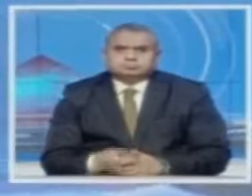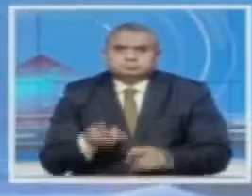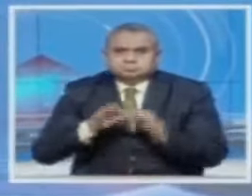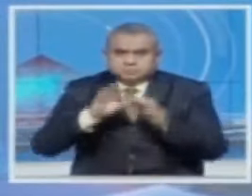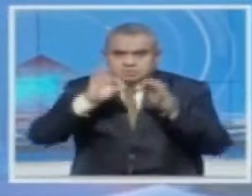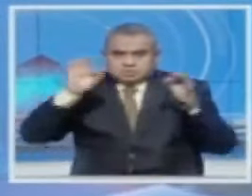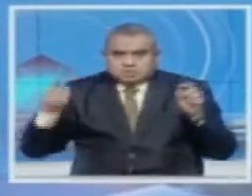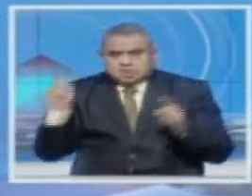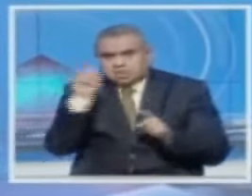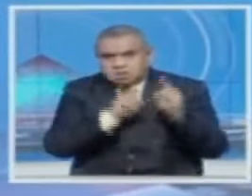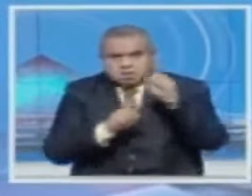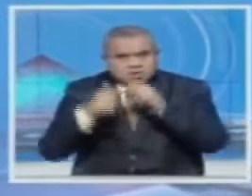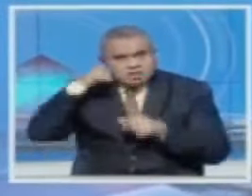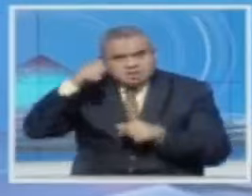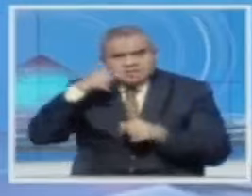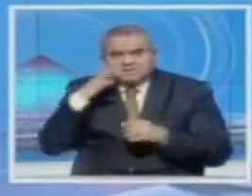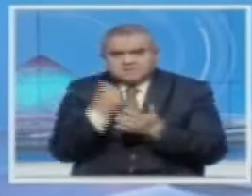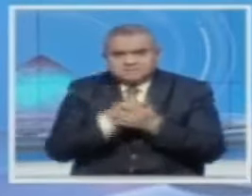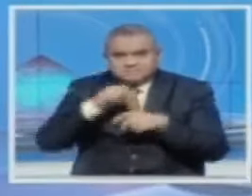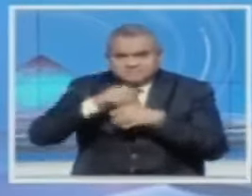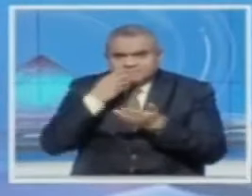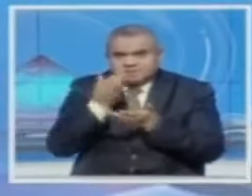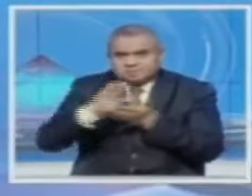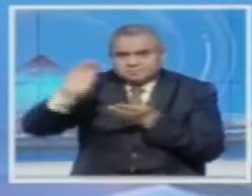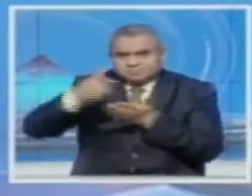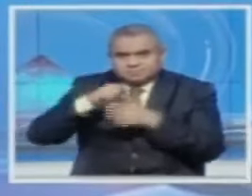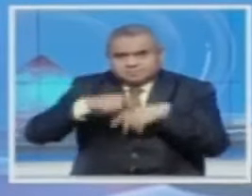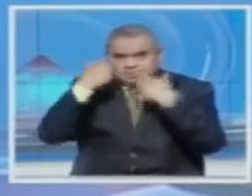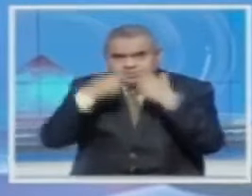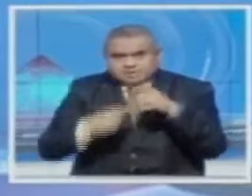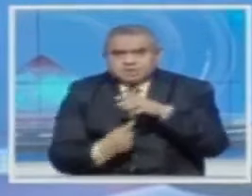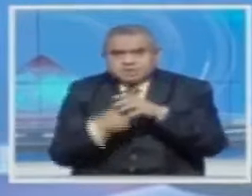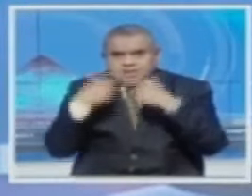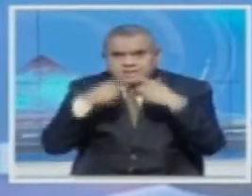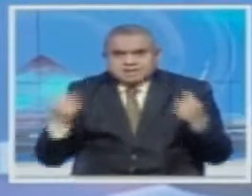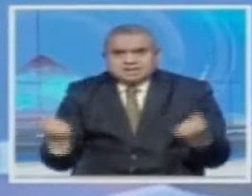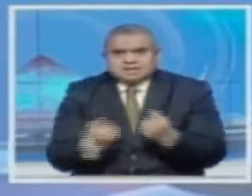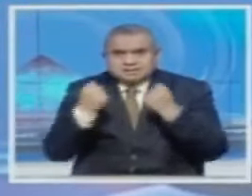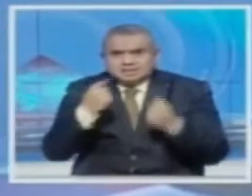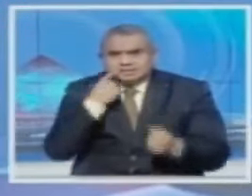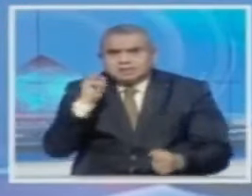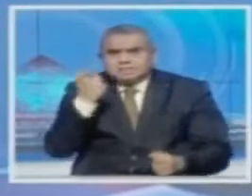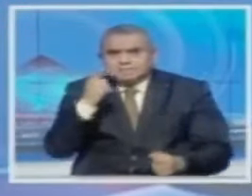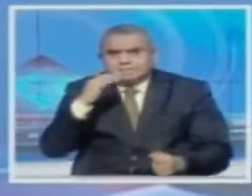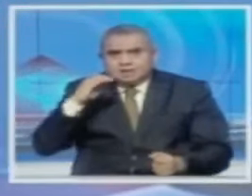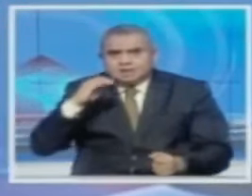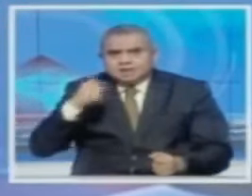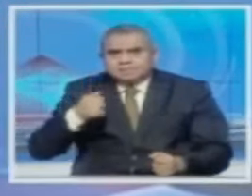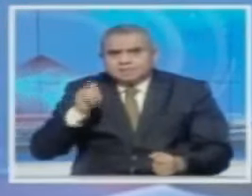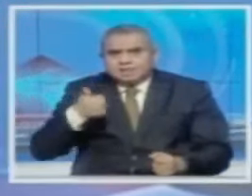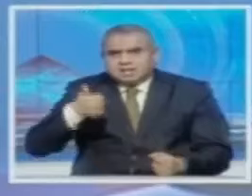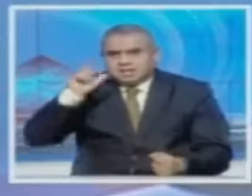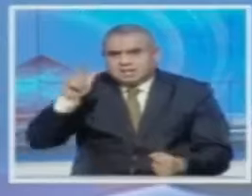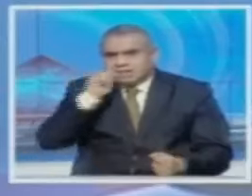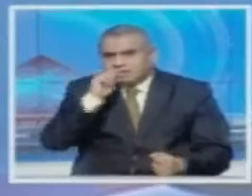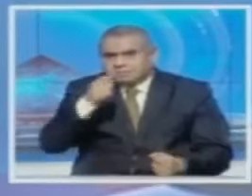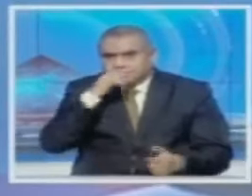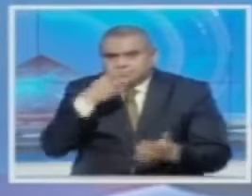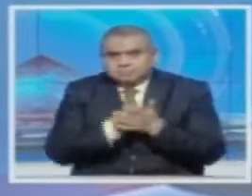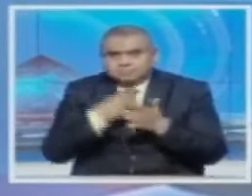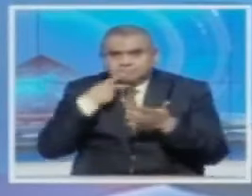للمزيد من المتابعة ينضم إلينا من مقر انعقاد الجلسة بالأكاديمية الوطنية للتدريب الزميل محمد جمال مراسل أخبار مصر. محمد، ضعنا